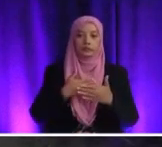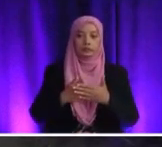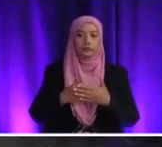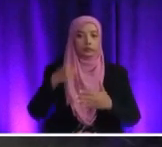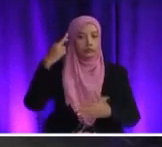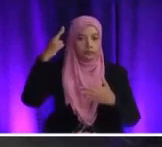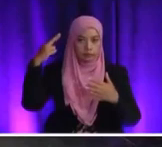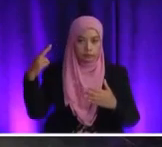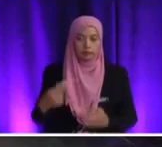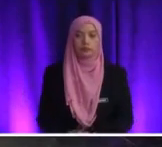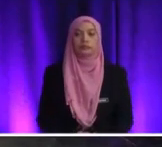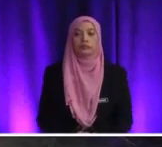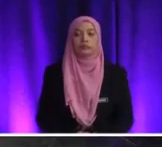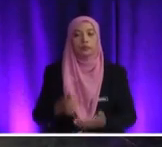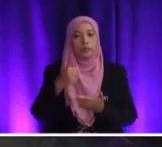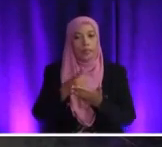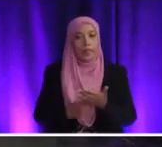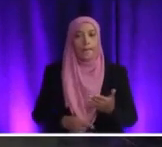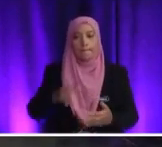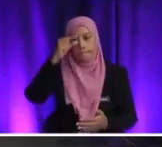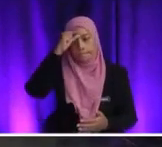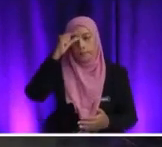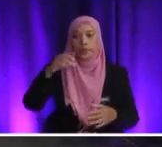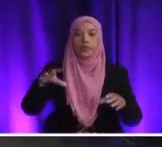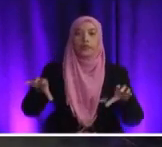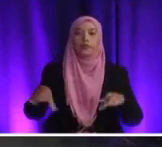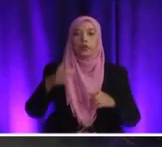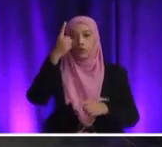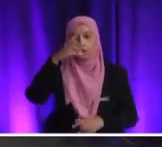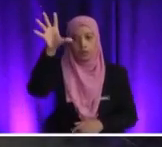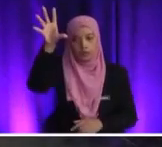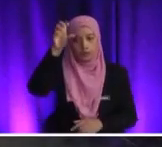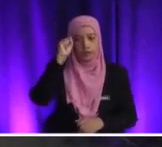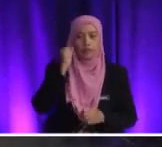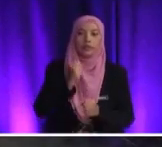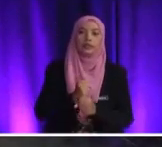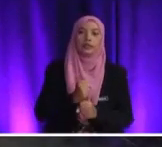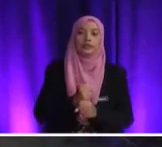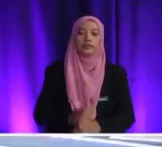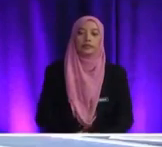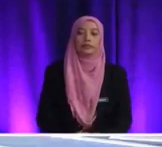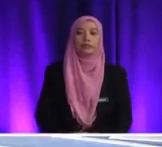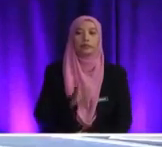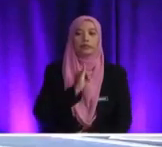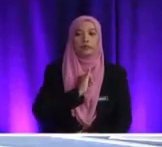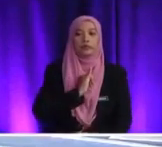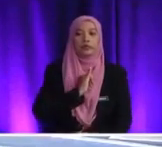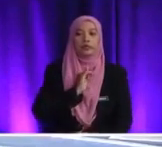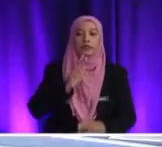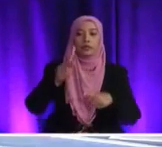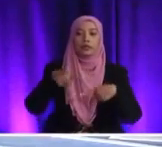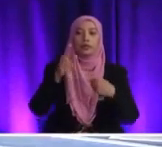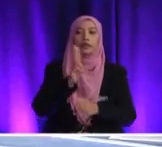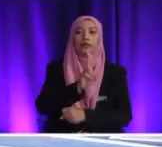apa ya Abang pizzi buat untuk capai kejayen yg tiada ya saya begitu ini